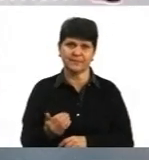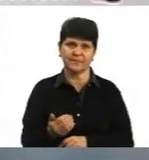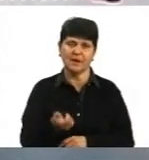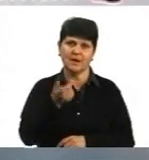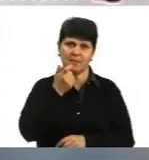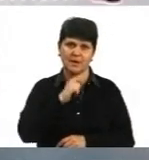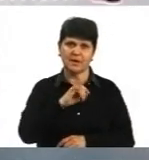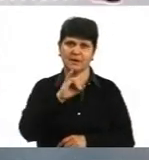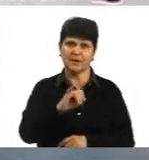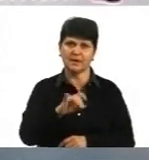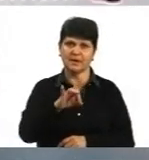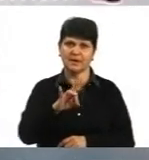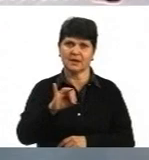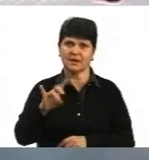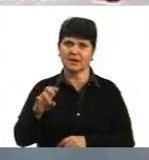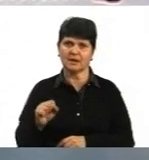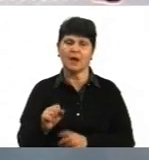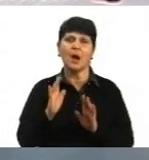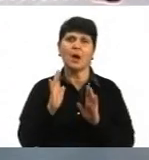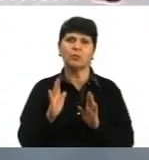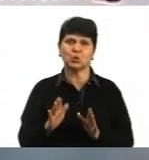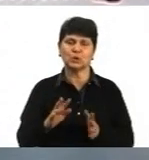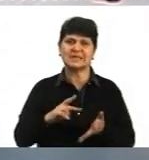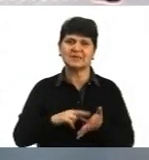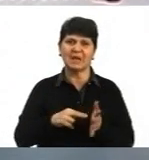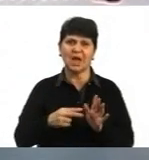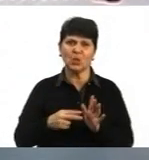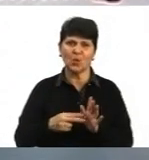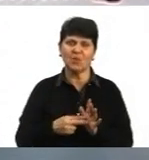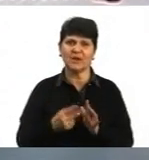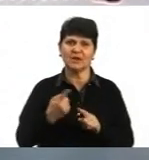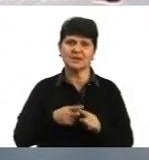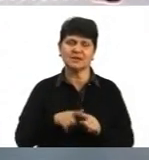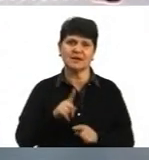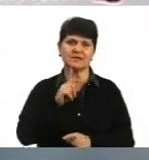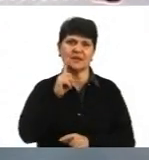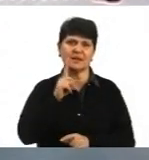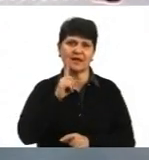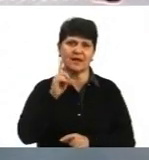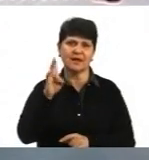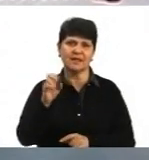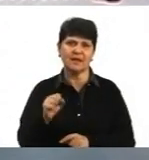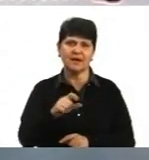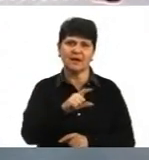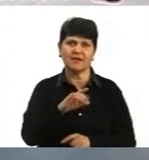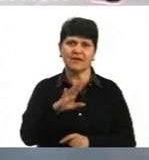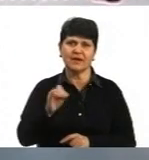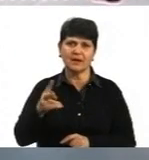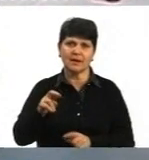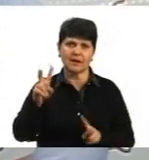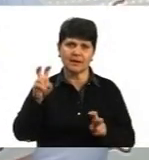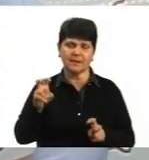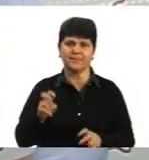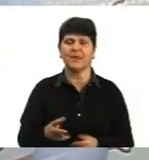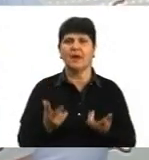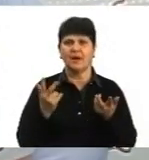буде скоординовано ось ця зелена хвиля з рухом пішоходів? Так, відповідно, ніхто зелений